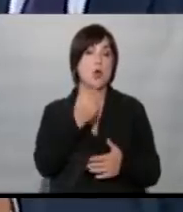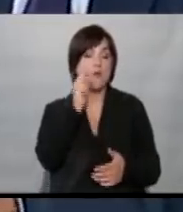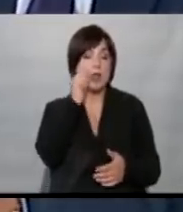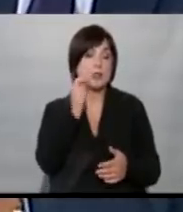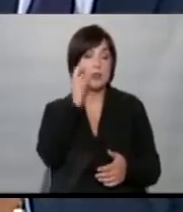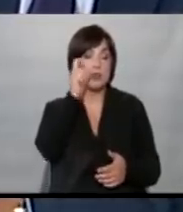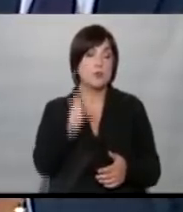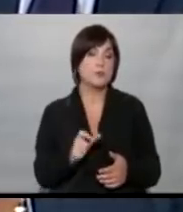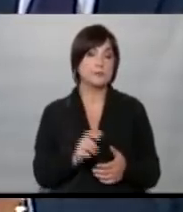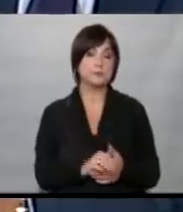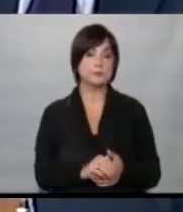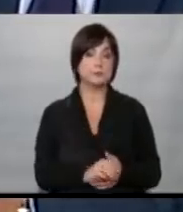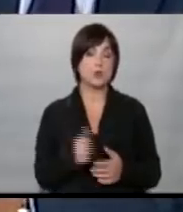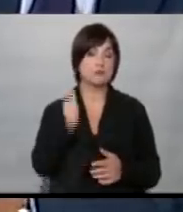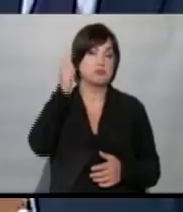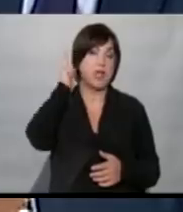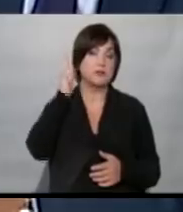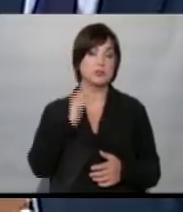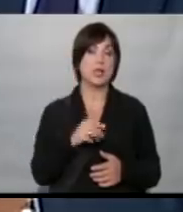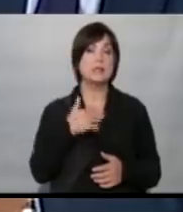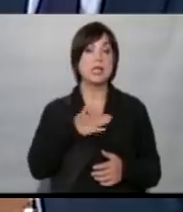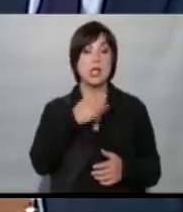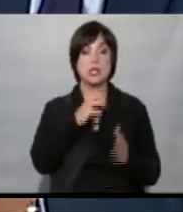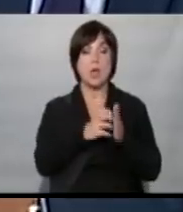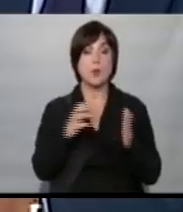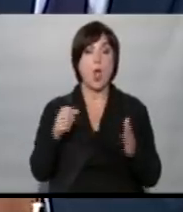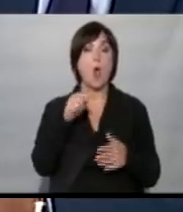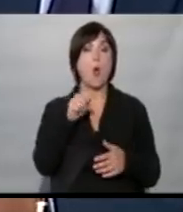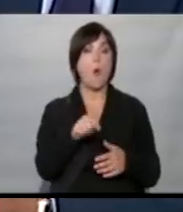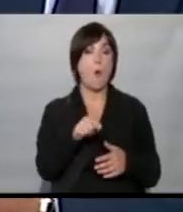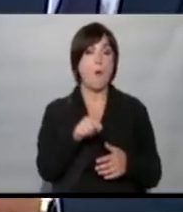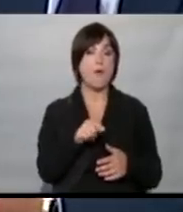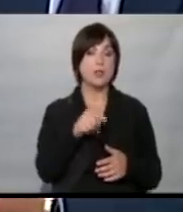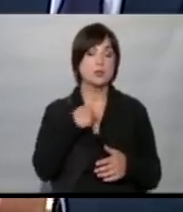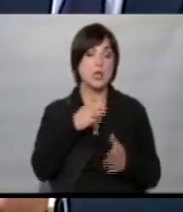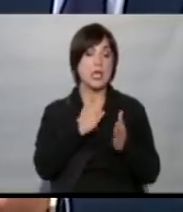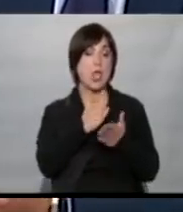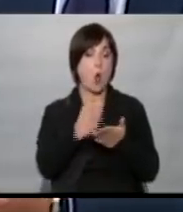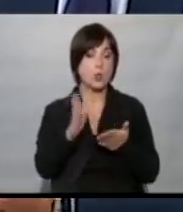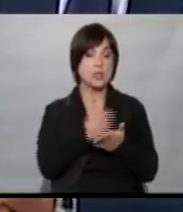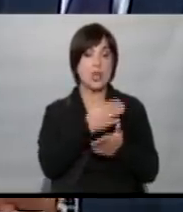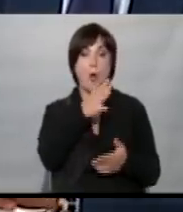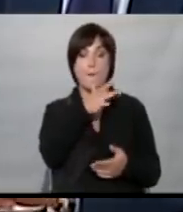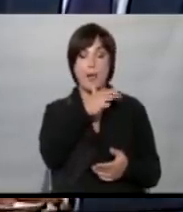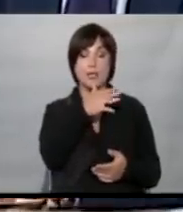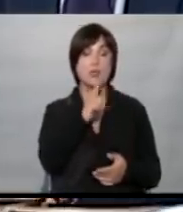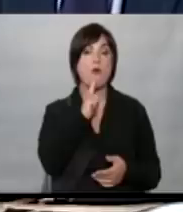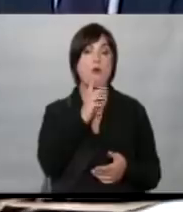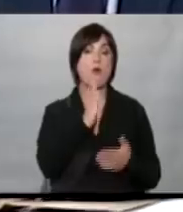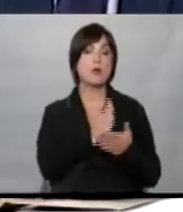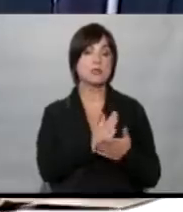од завчера? Добро, да му оставаме на Спасов, сака да говори, па ќе продолжите. Тоа тука, ги одделува македонците кои се